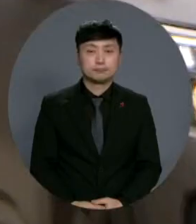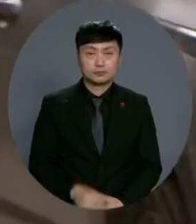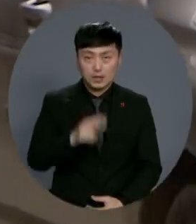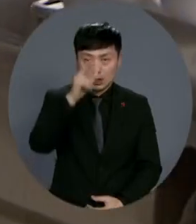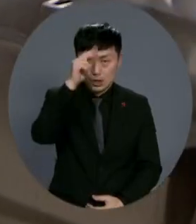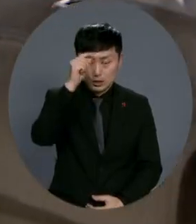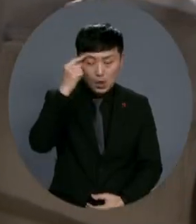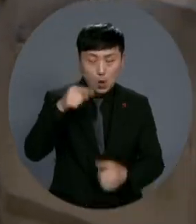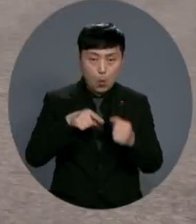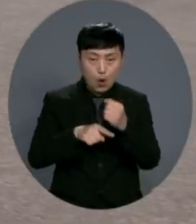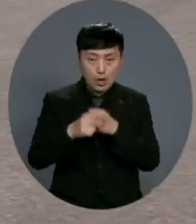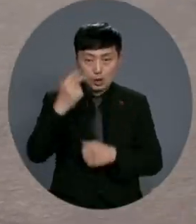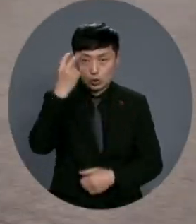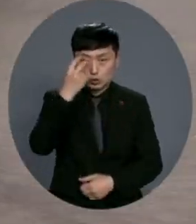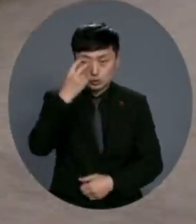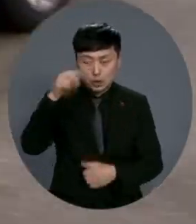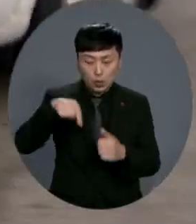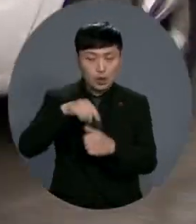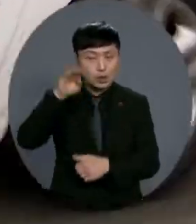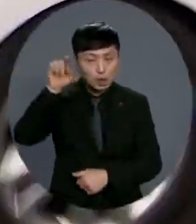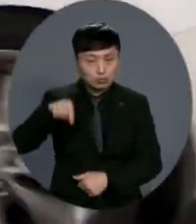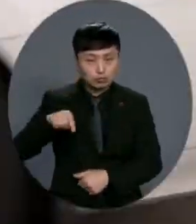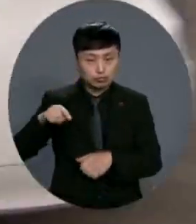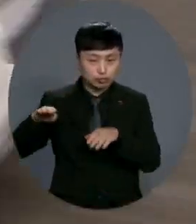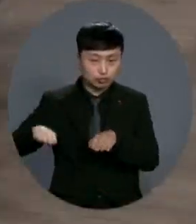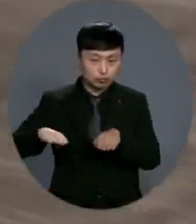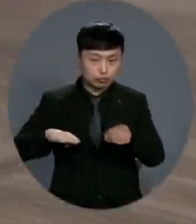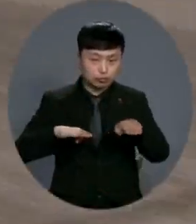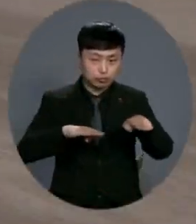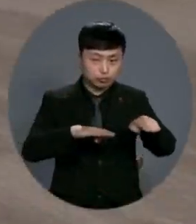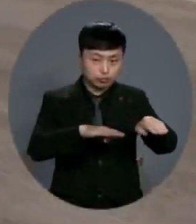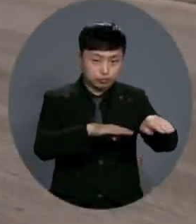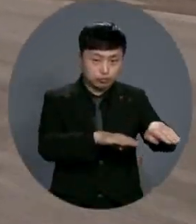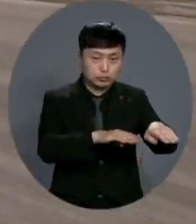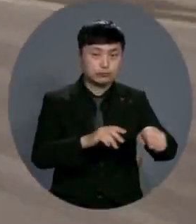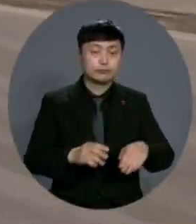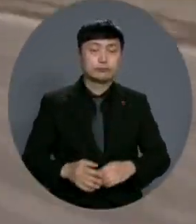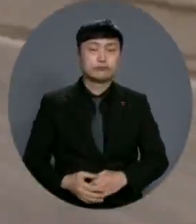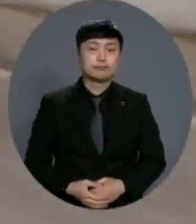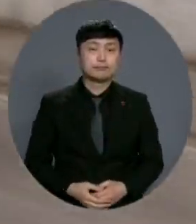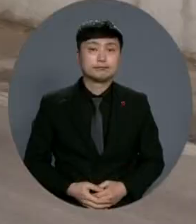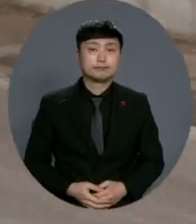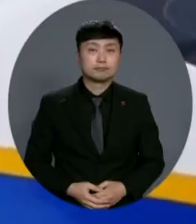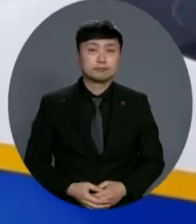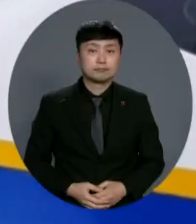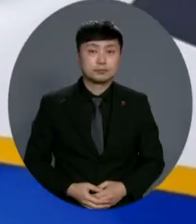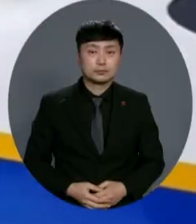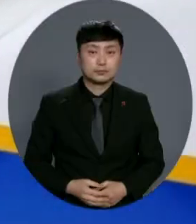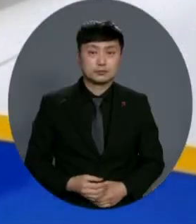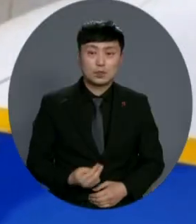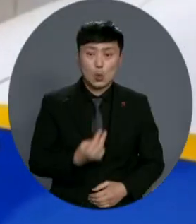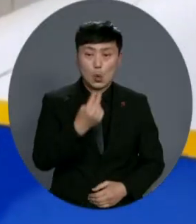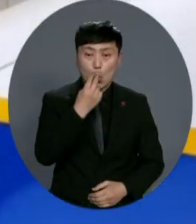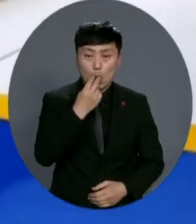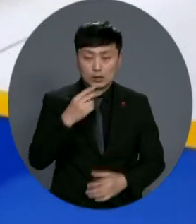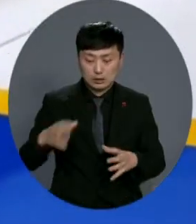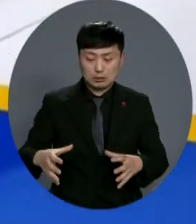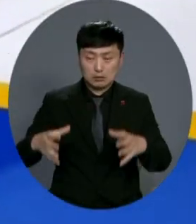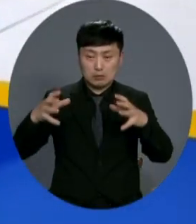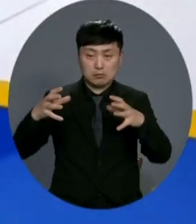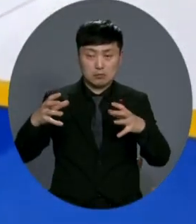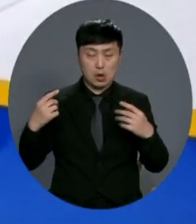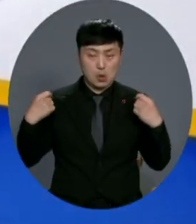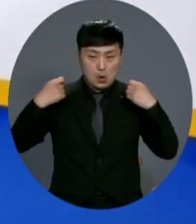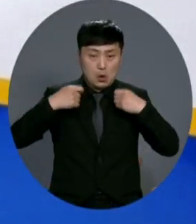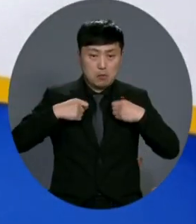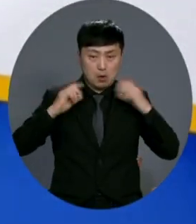경찰 과학수사대와 환경부 차량이 잇따라 공장 부지로 들어섭니다. 산소통을 등에 메고 방호복으로